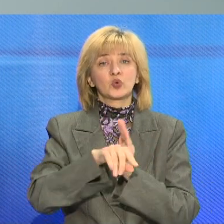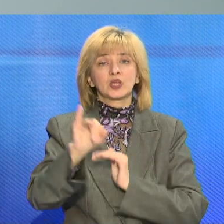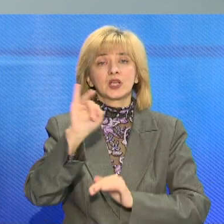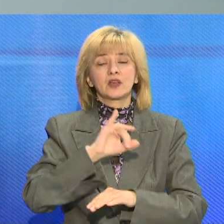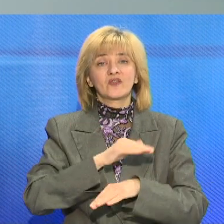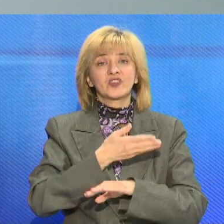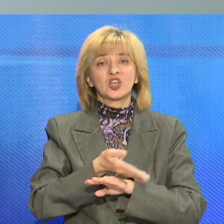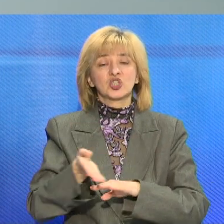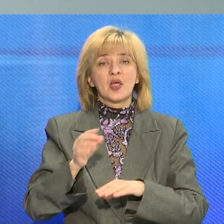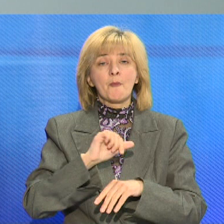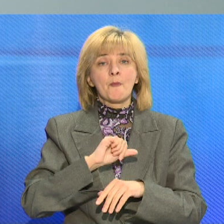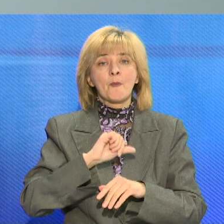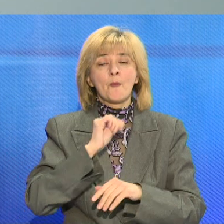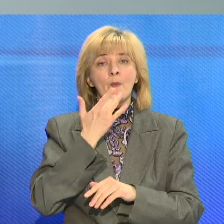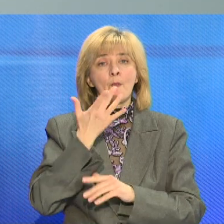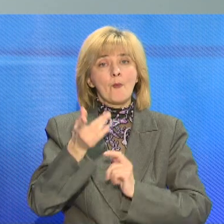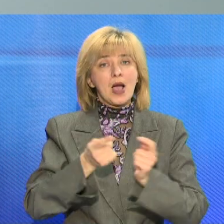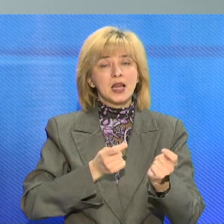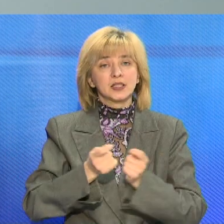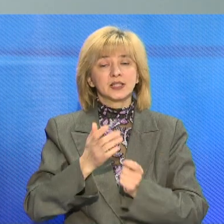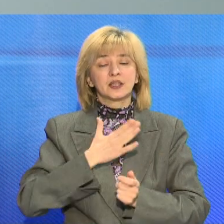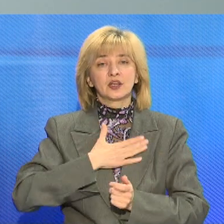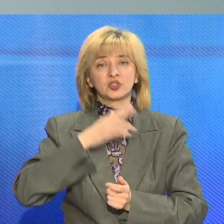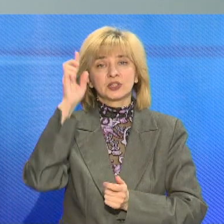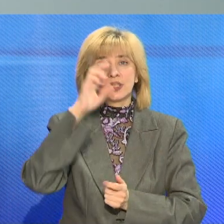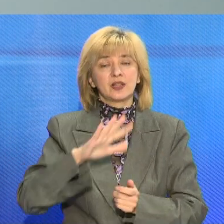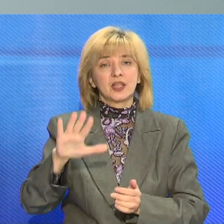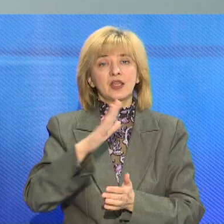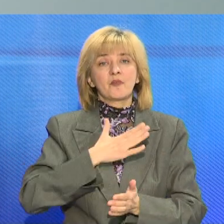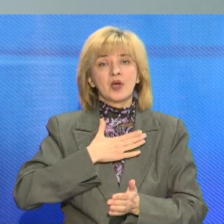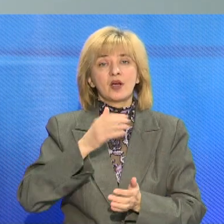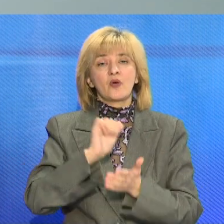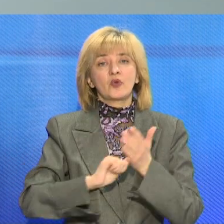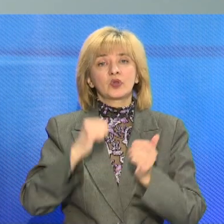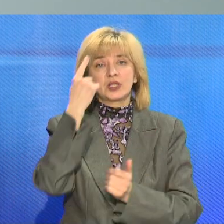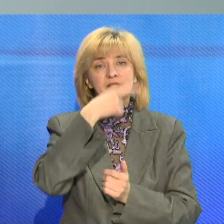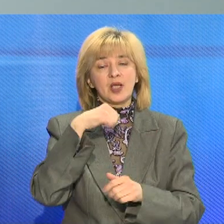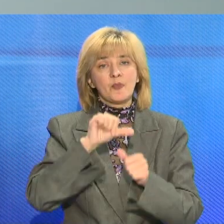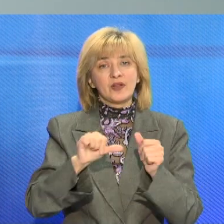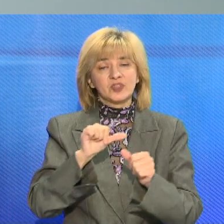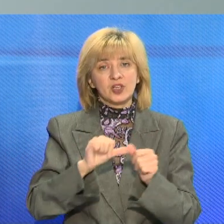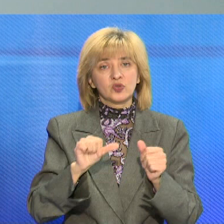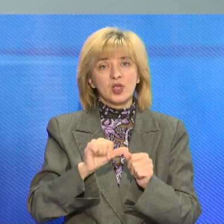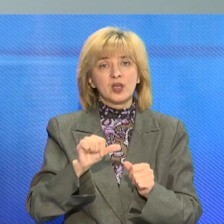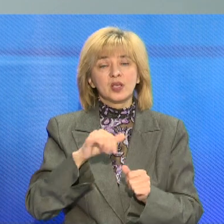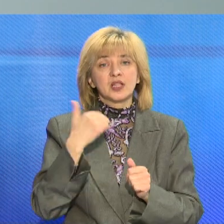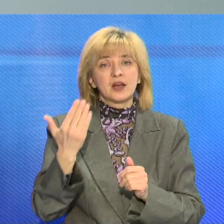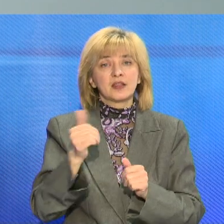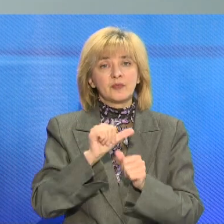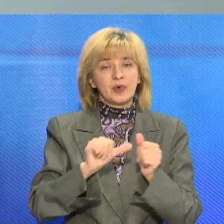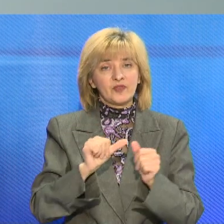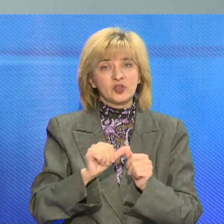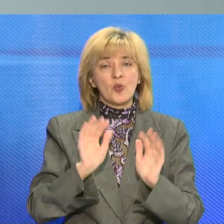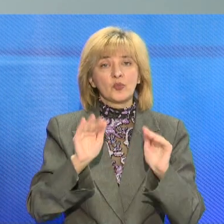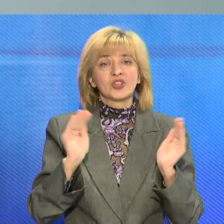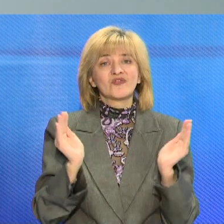политики нашей страны. И мы от лица профсоюзов, со стороны профсоюза, пусть не в большом зале,